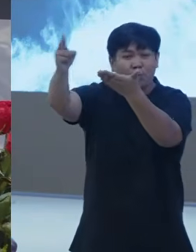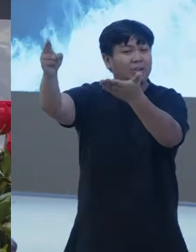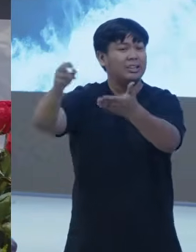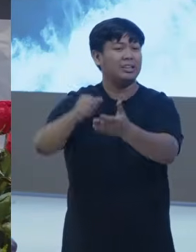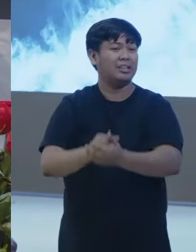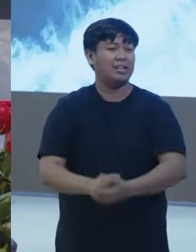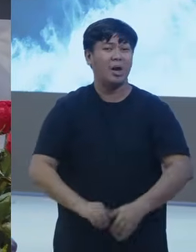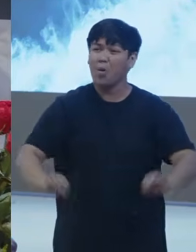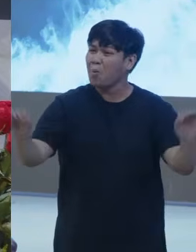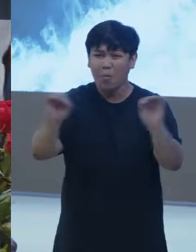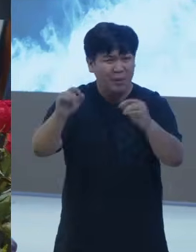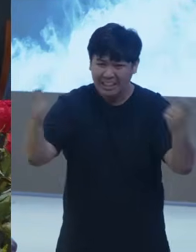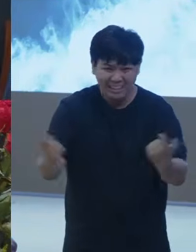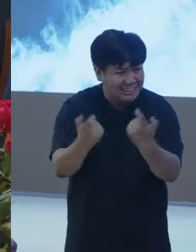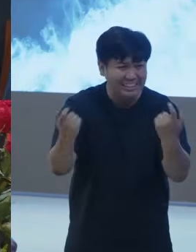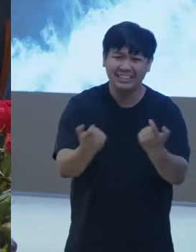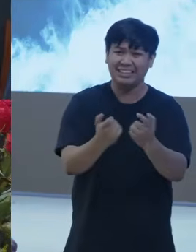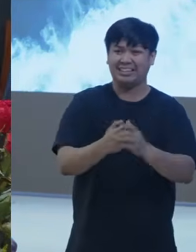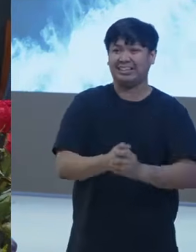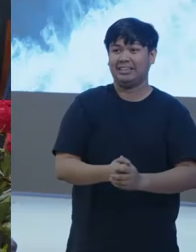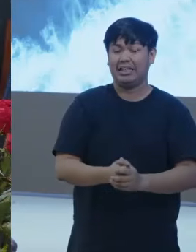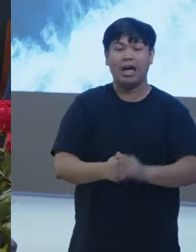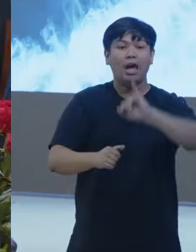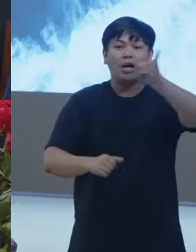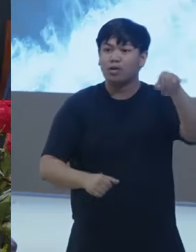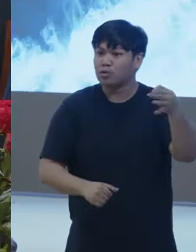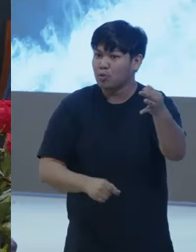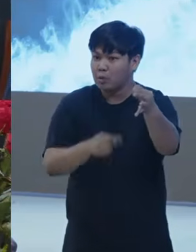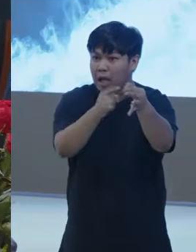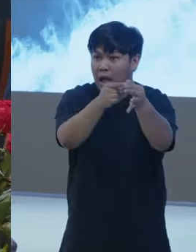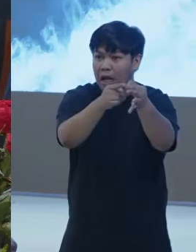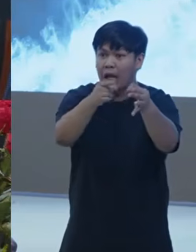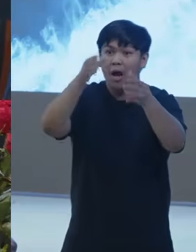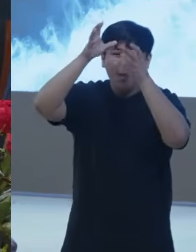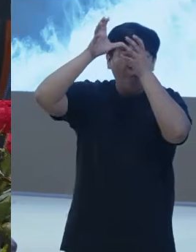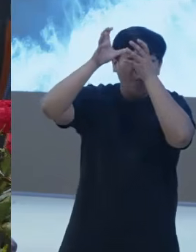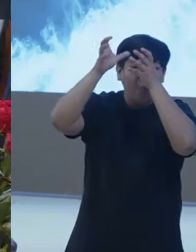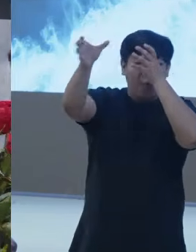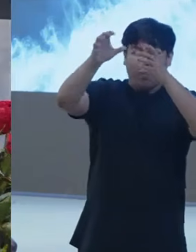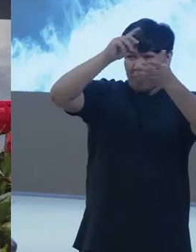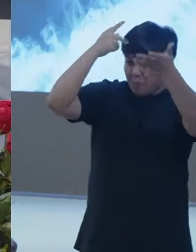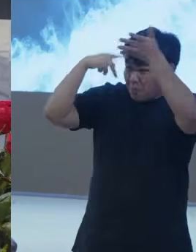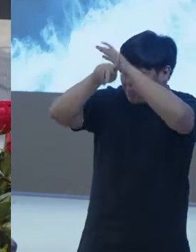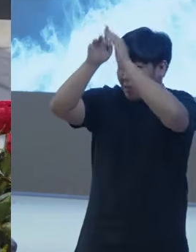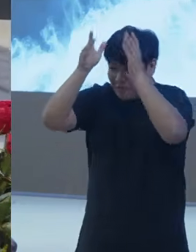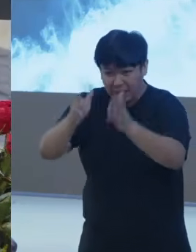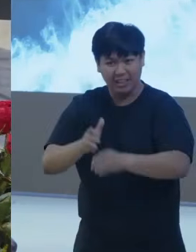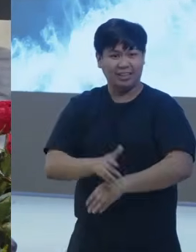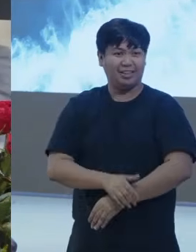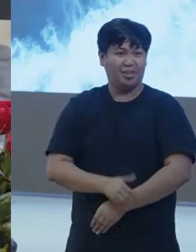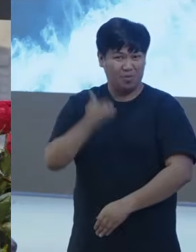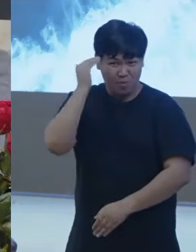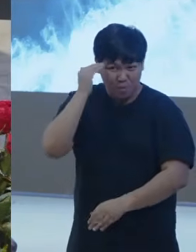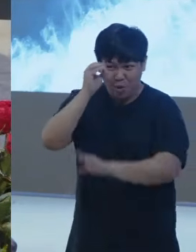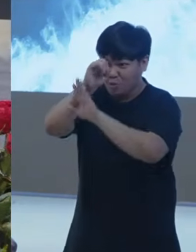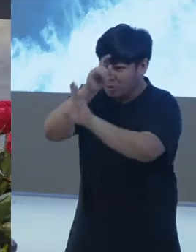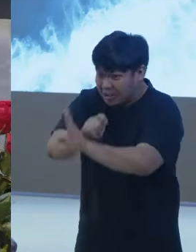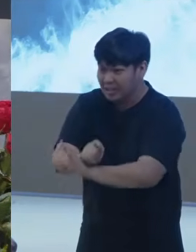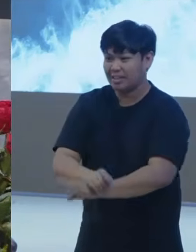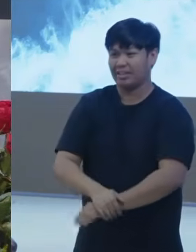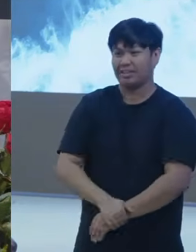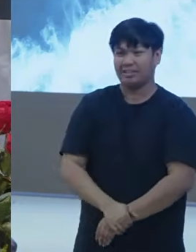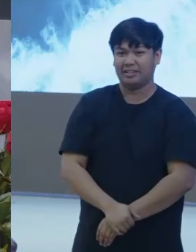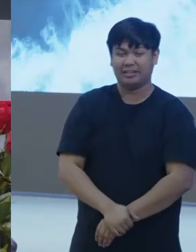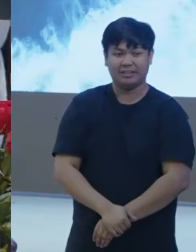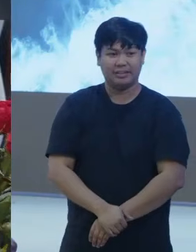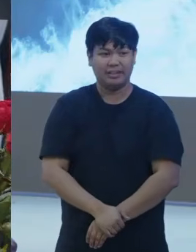kasamaan. Alam niya ito, propeta siya. Sa Psalm chapter 5 verse 4, ang sabi doon, for you are not a